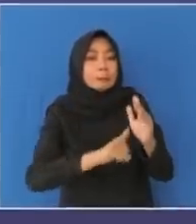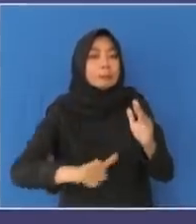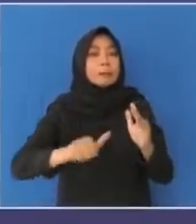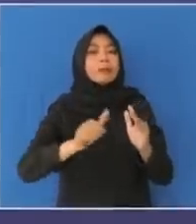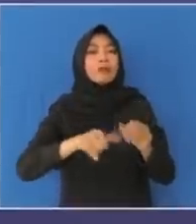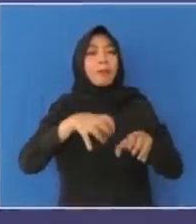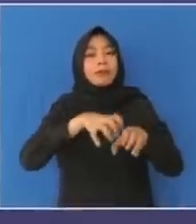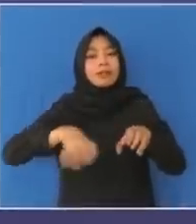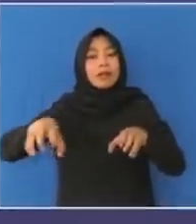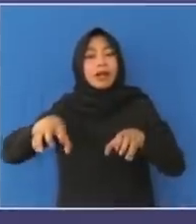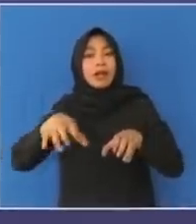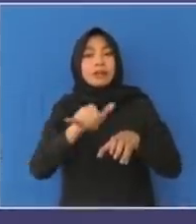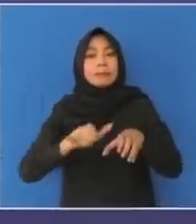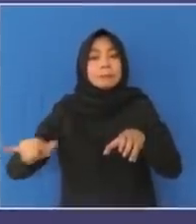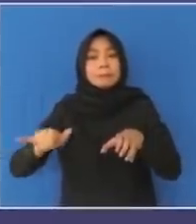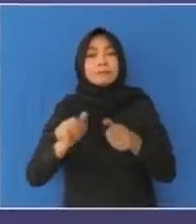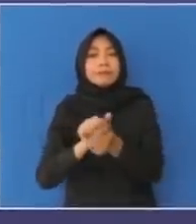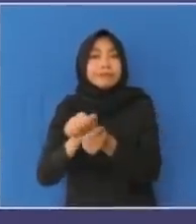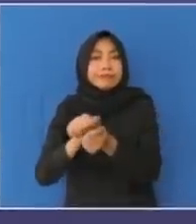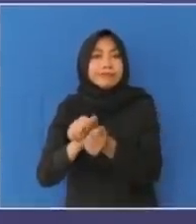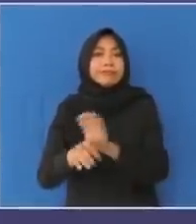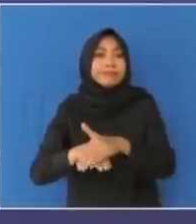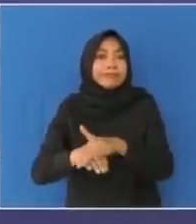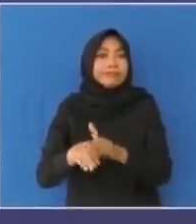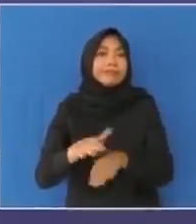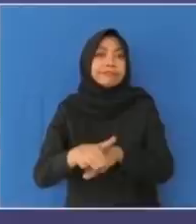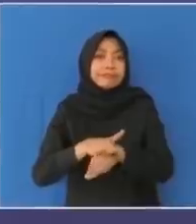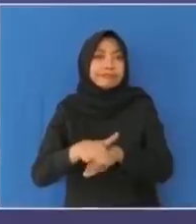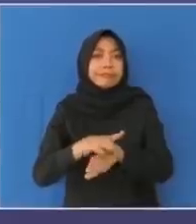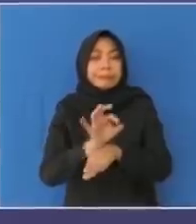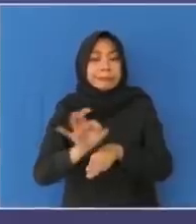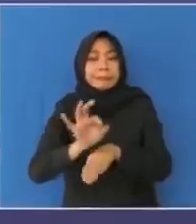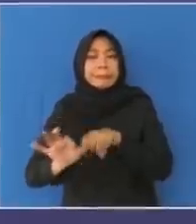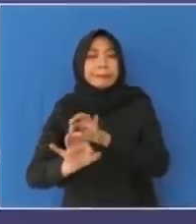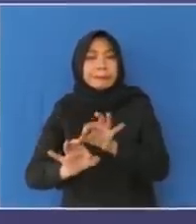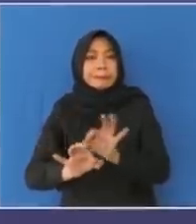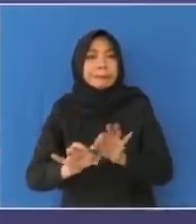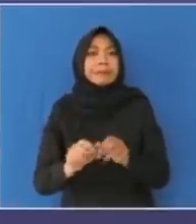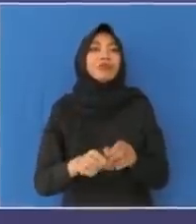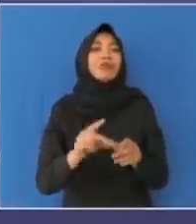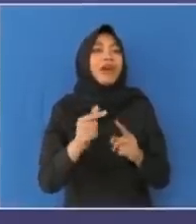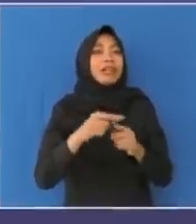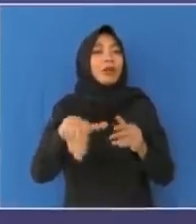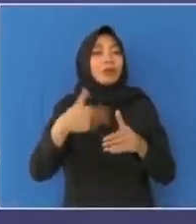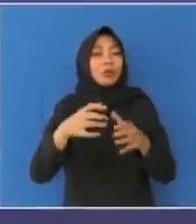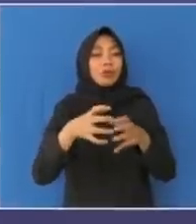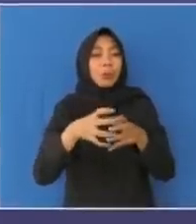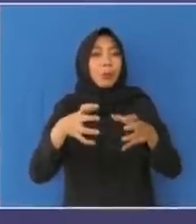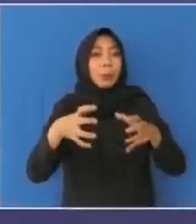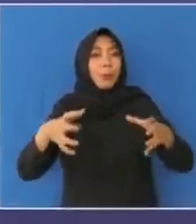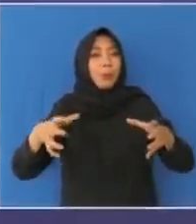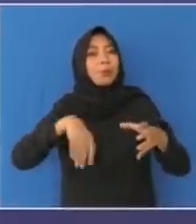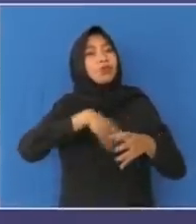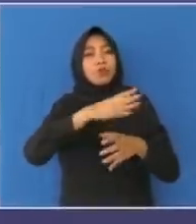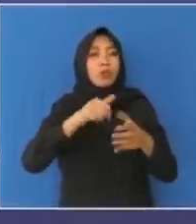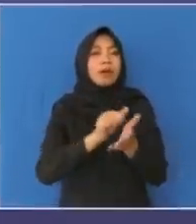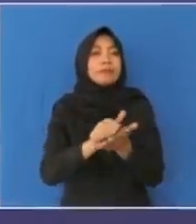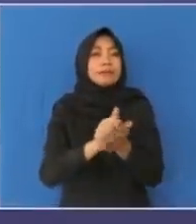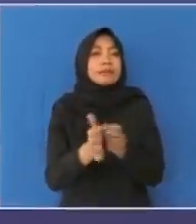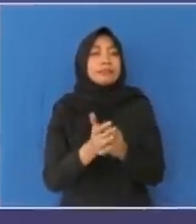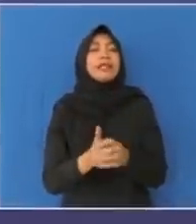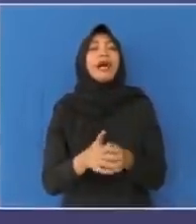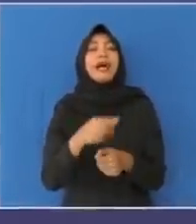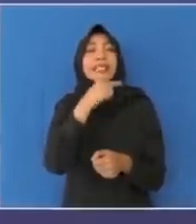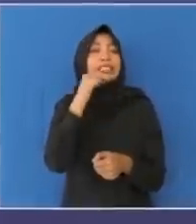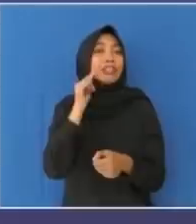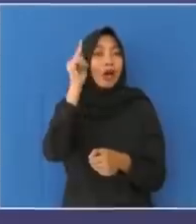tetangga tetangga kita yang terdekat kita mulai di tingkat RT RW dan seterusnya Insyaallah dengan